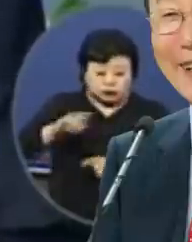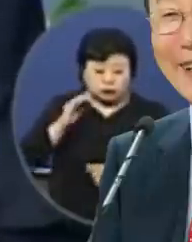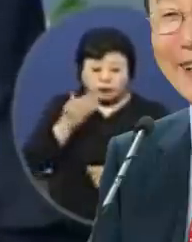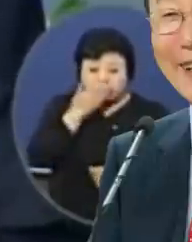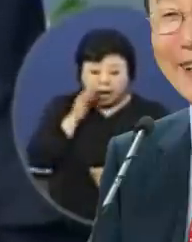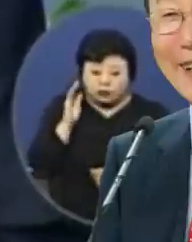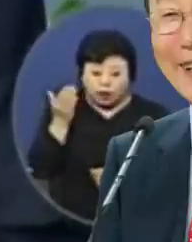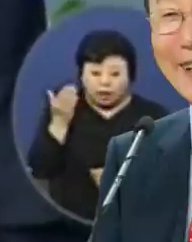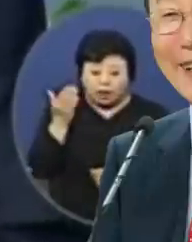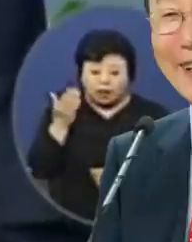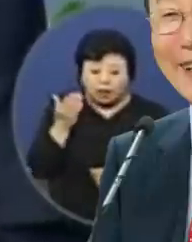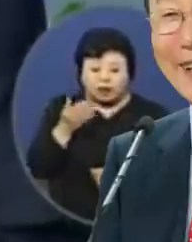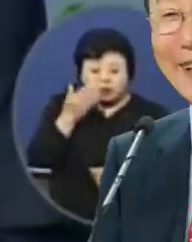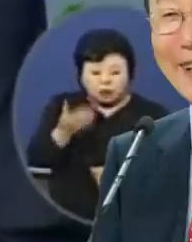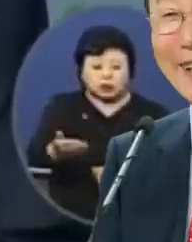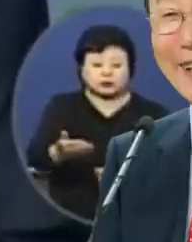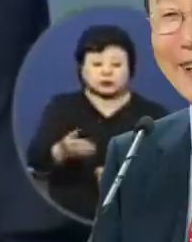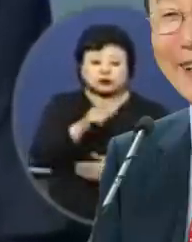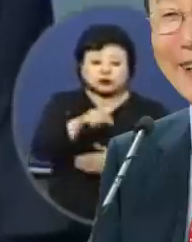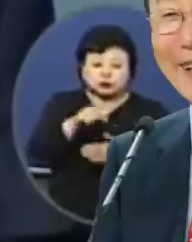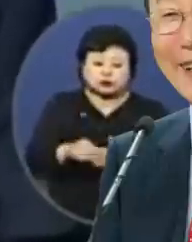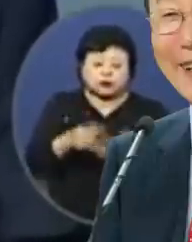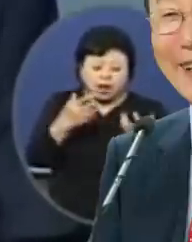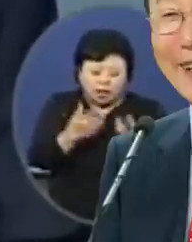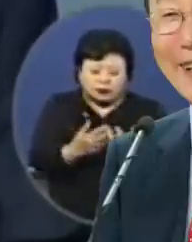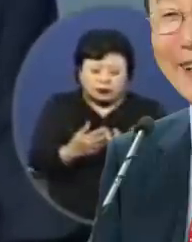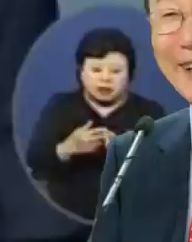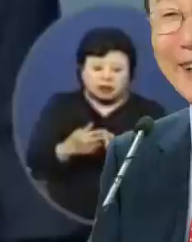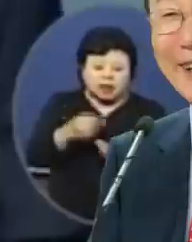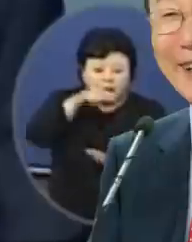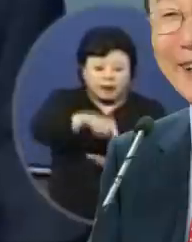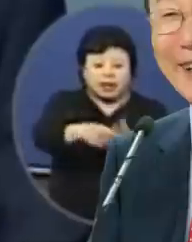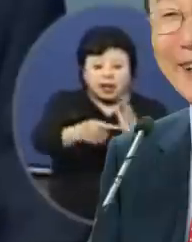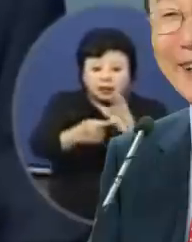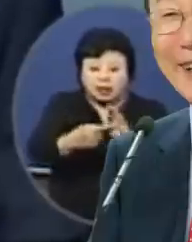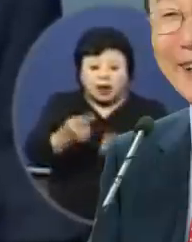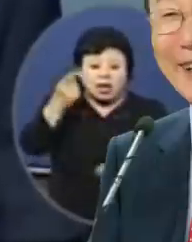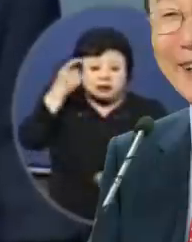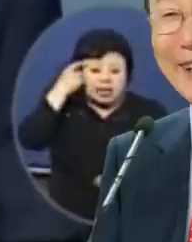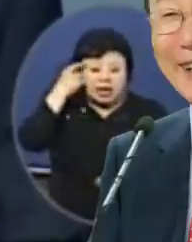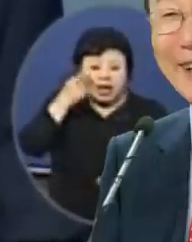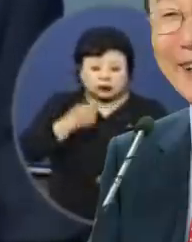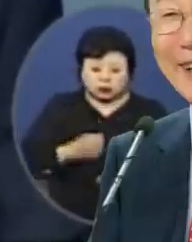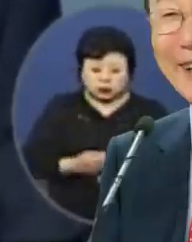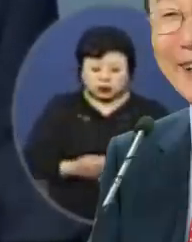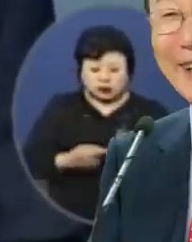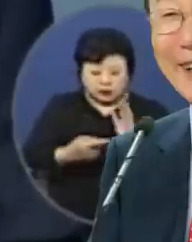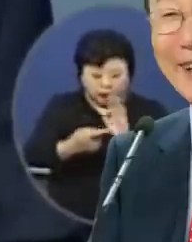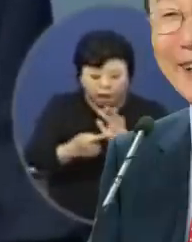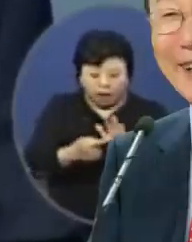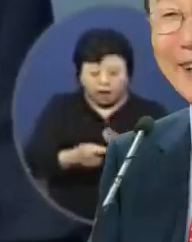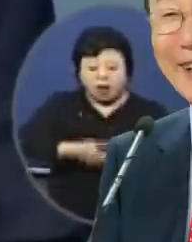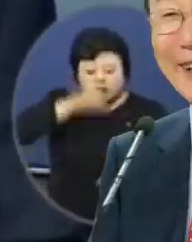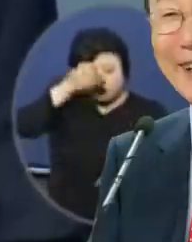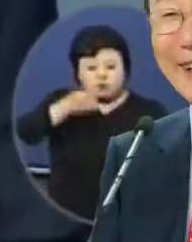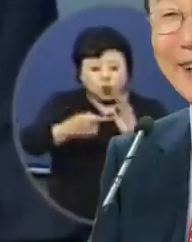것입니다. 바로 여러분의 속에서 가져간 것이 밖으로 나오는 것입니다. 생각으로,